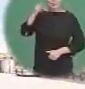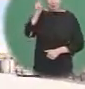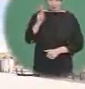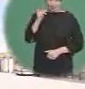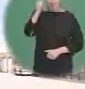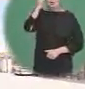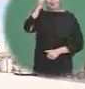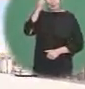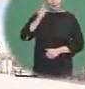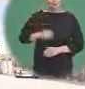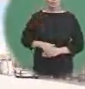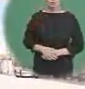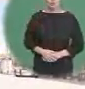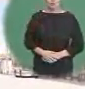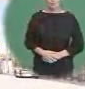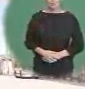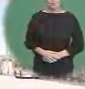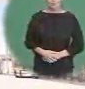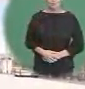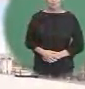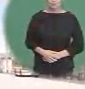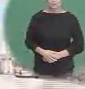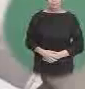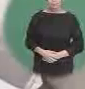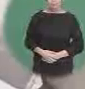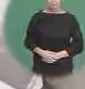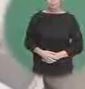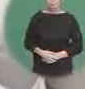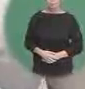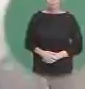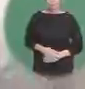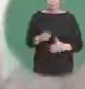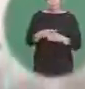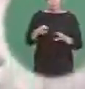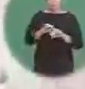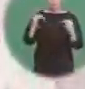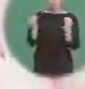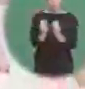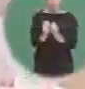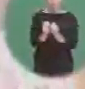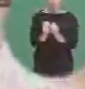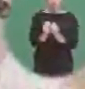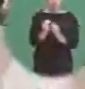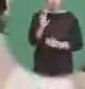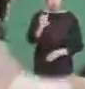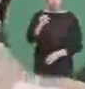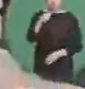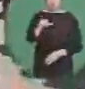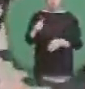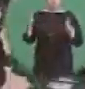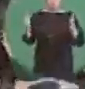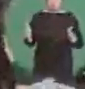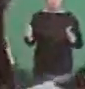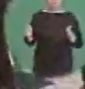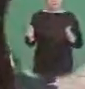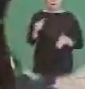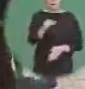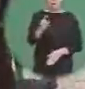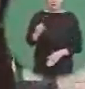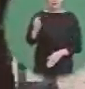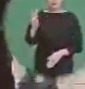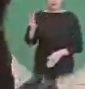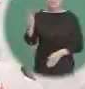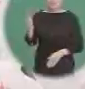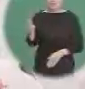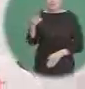献できたのかなとはちょっと思います。 1位のチームは45分間でおよそ 5.3